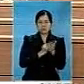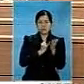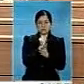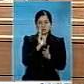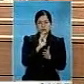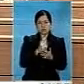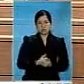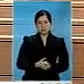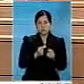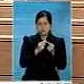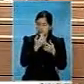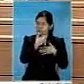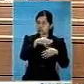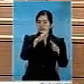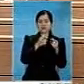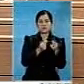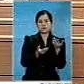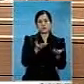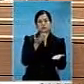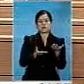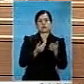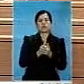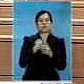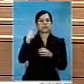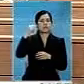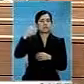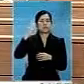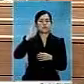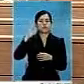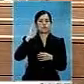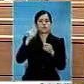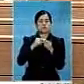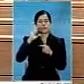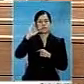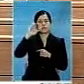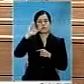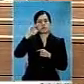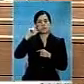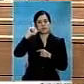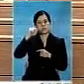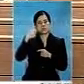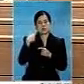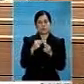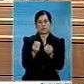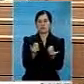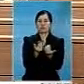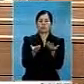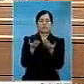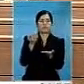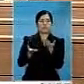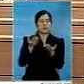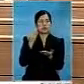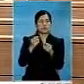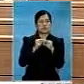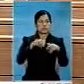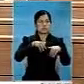านประธานเขาจะเลือกผัวเลือกเมียมาเป็นเขาจะเลือกพ่อเลือกแม่เลือกลูกก็เรื่องของพี่น้องประ